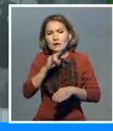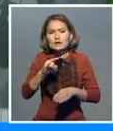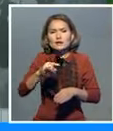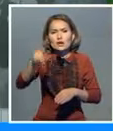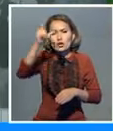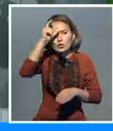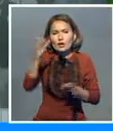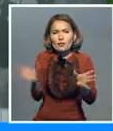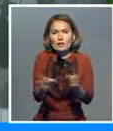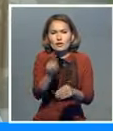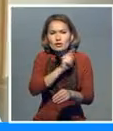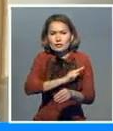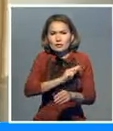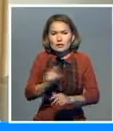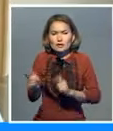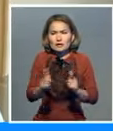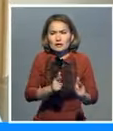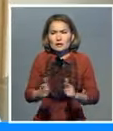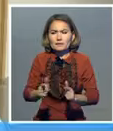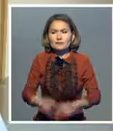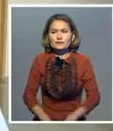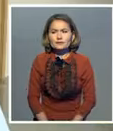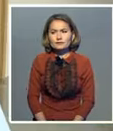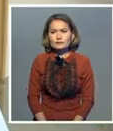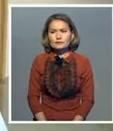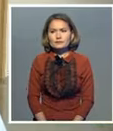жұмыс істеу туралы ұсыныс жасады.